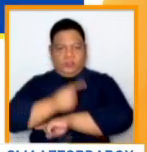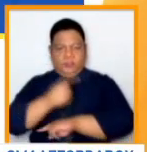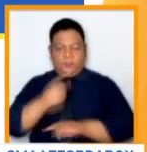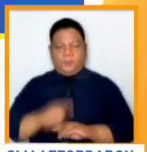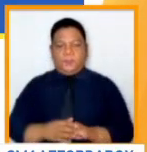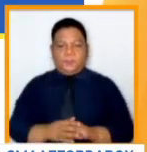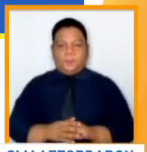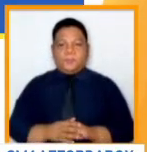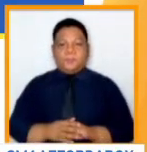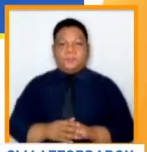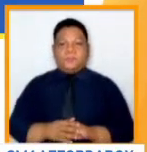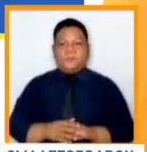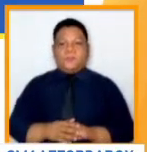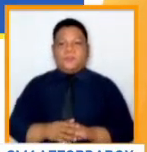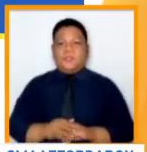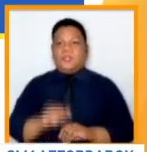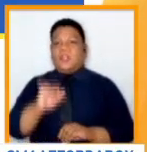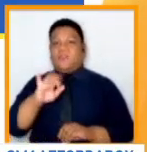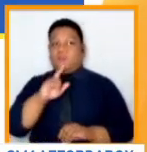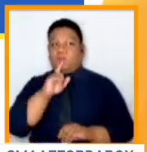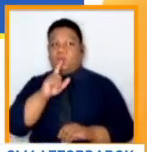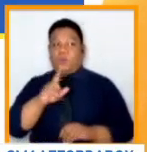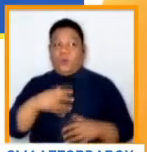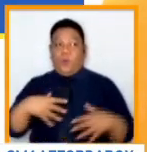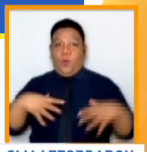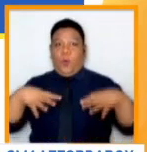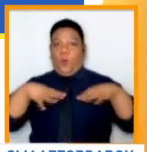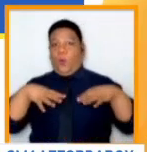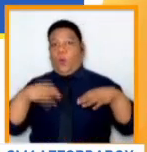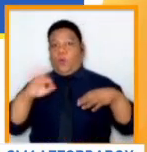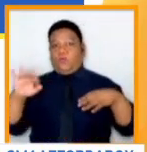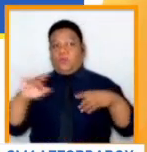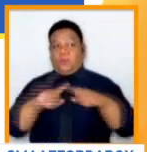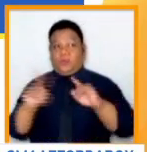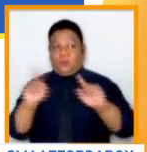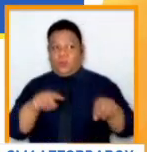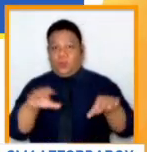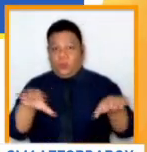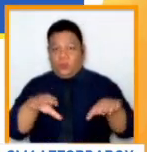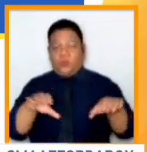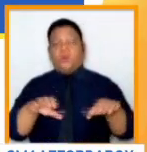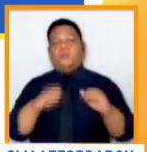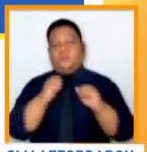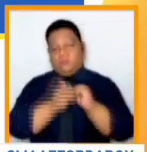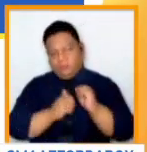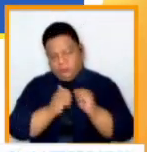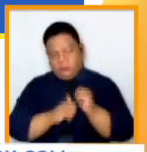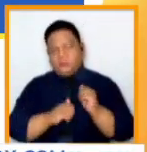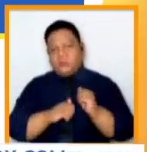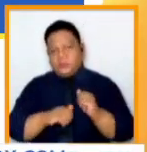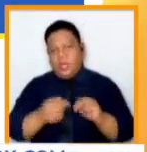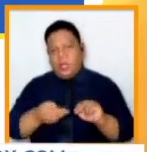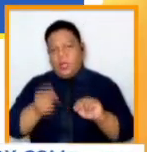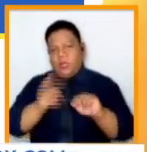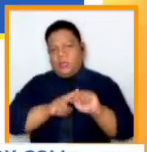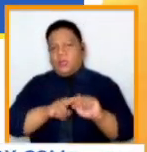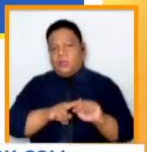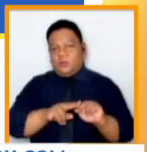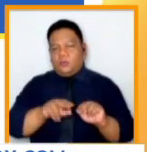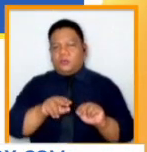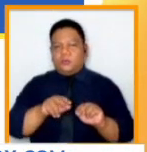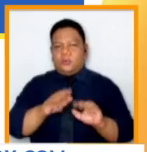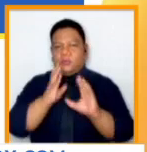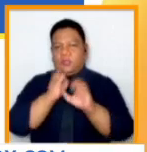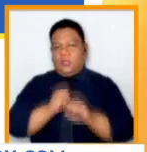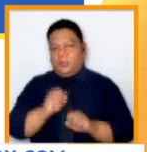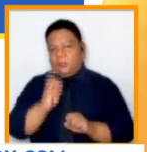rest day dapat pero nagtrabaho karagdagang 50% ng kanyang sweldo ang matatanggap niya sa unang 8 oras. At